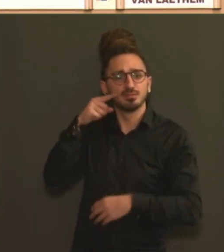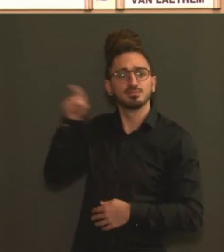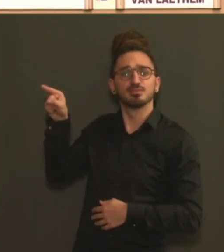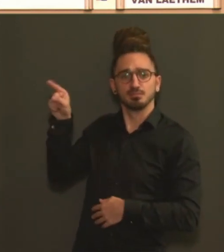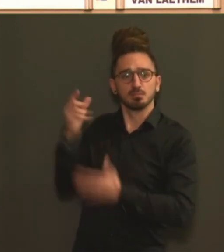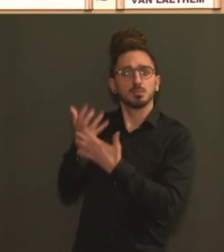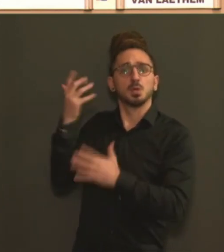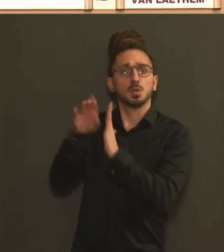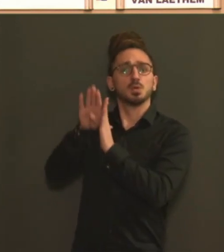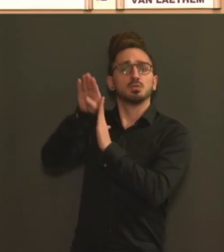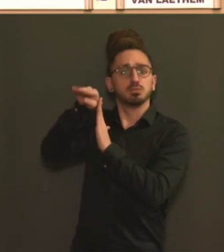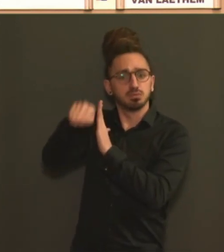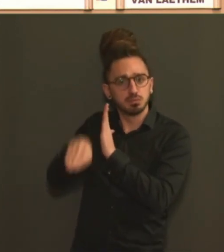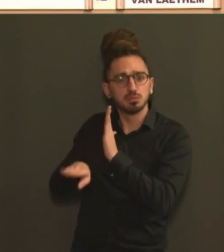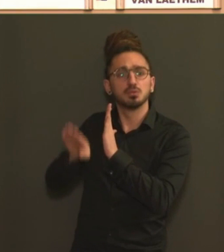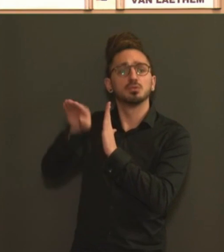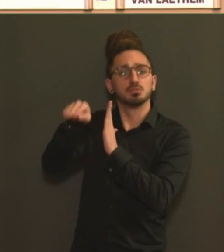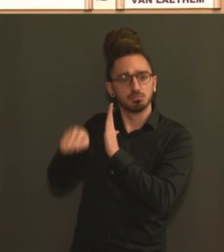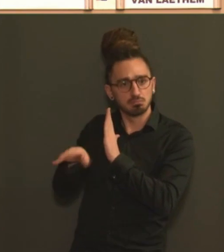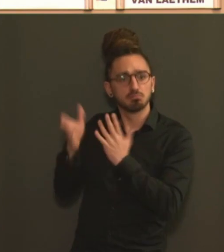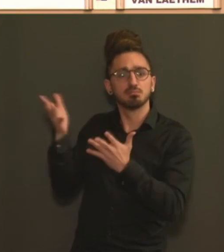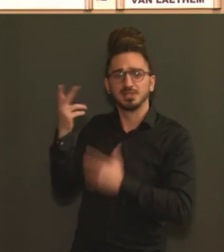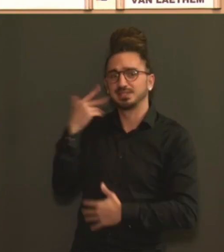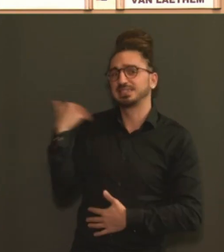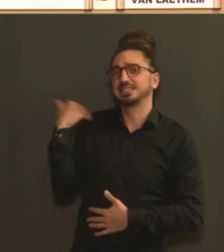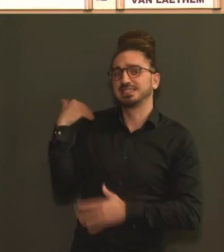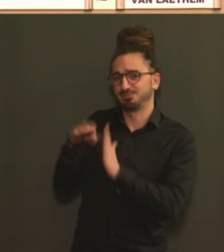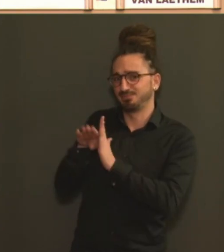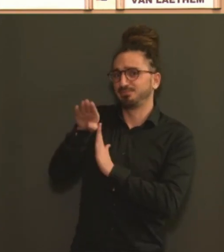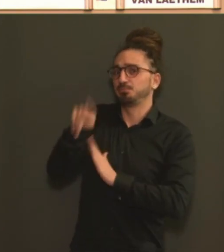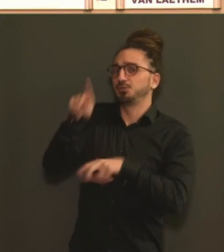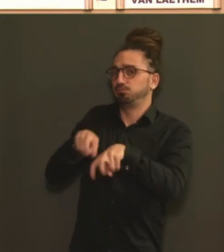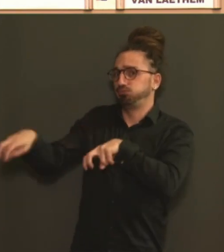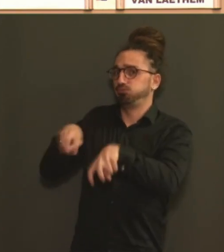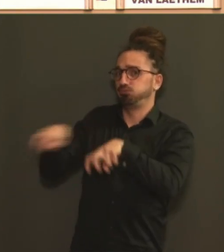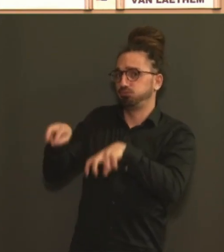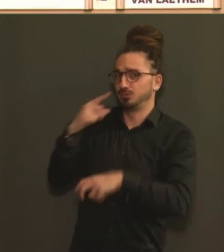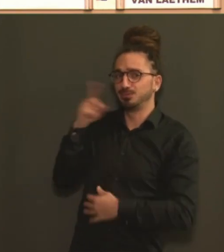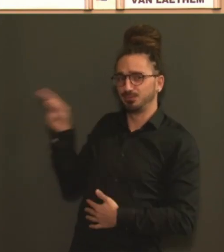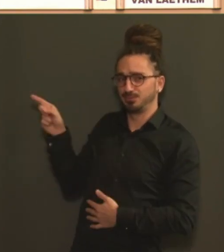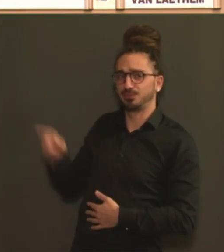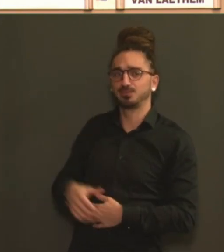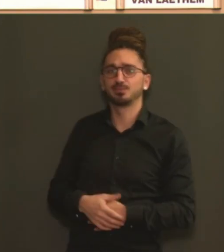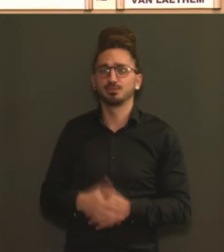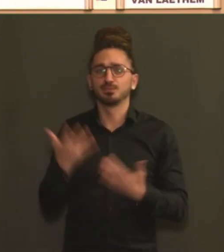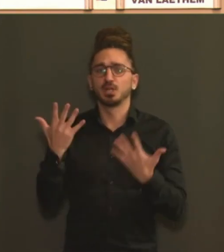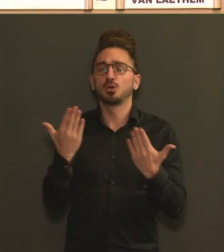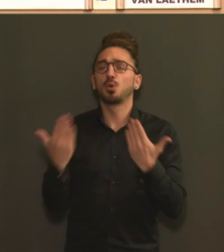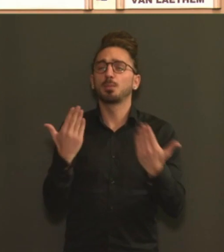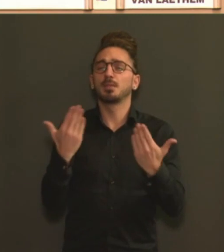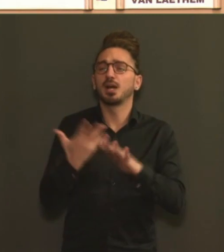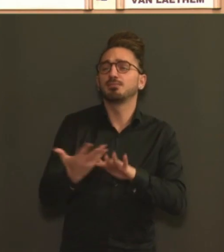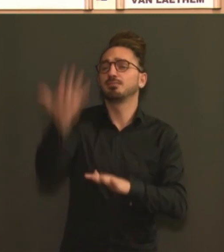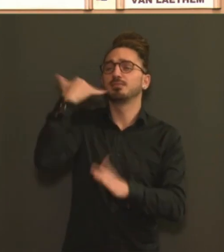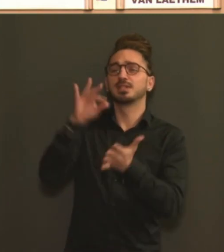les derniers jours, remonté, qu'il y a maintenant à peu près un niveau semblable à celui qu'on avait